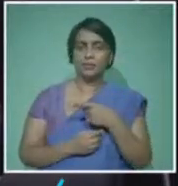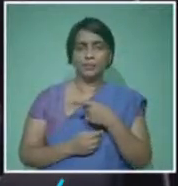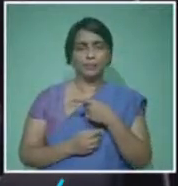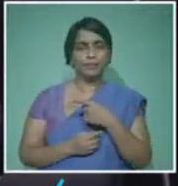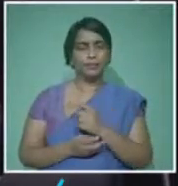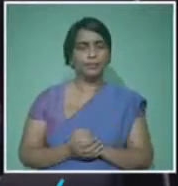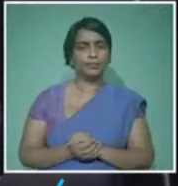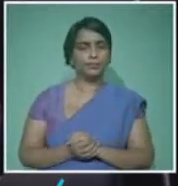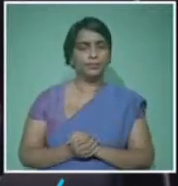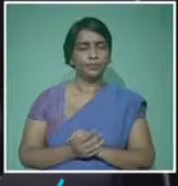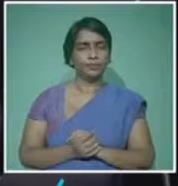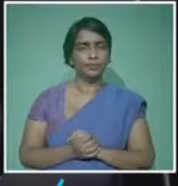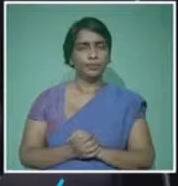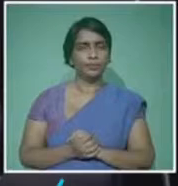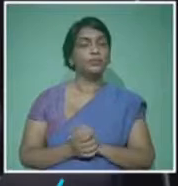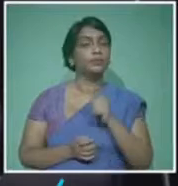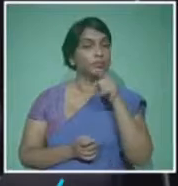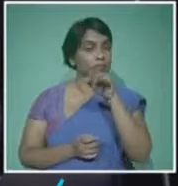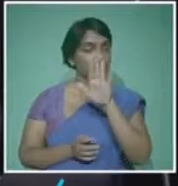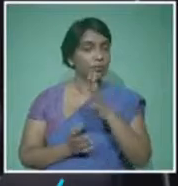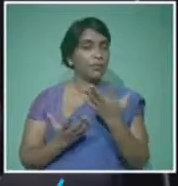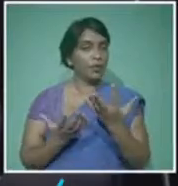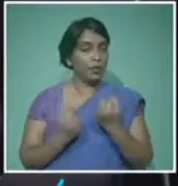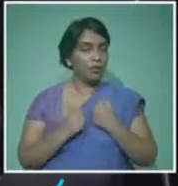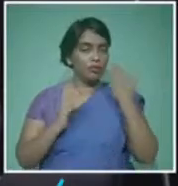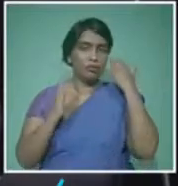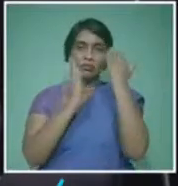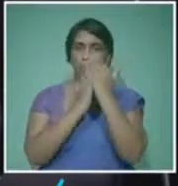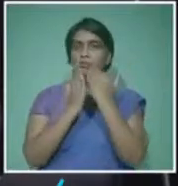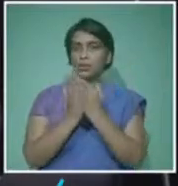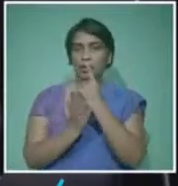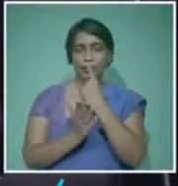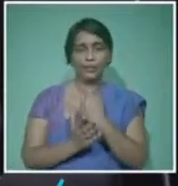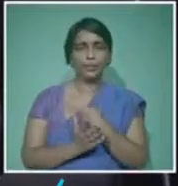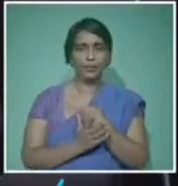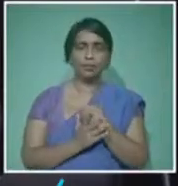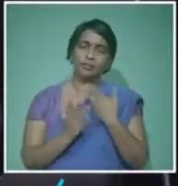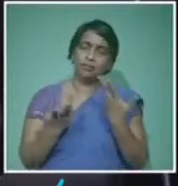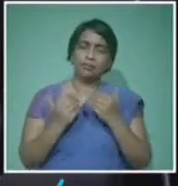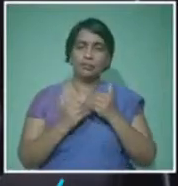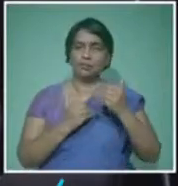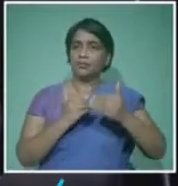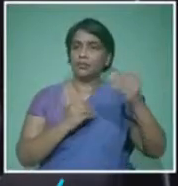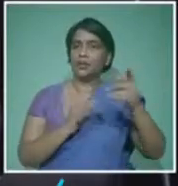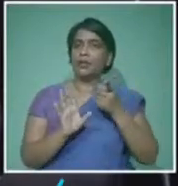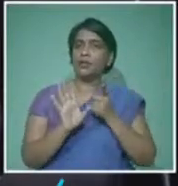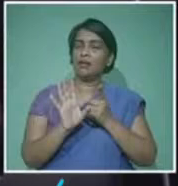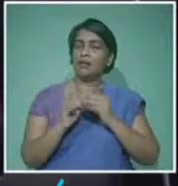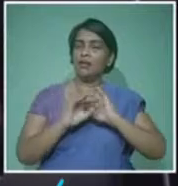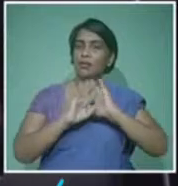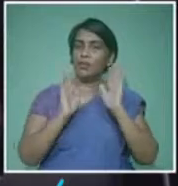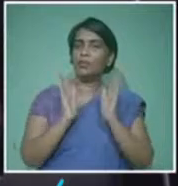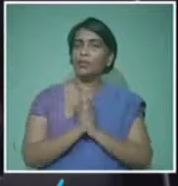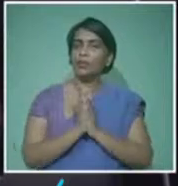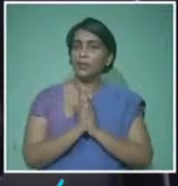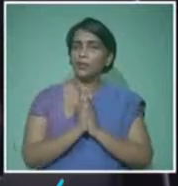ඔබතුමා ඔබතුමායි අවශ්‍ය වෙන කාරණා කිව්ව දැන් කොහොම කොහොම හරි හැමතැනකින්